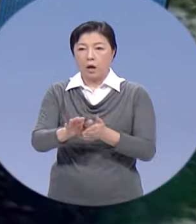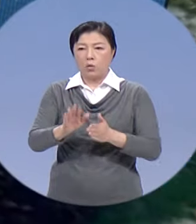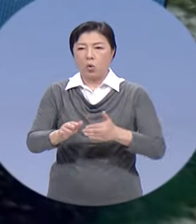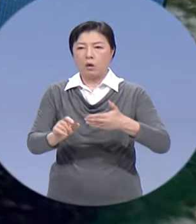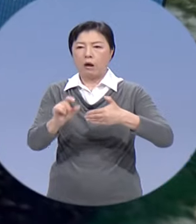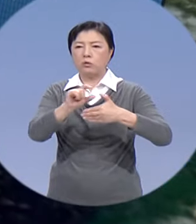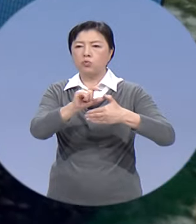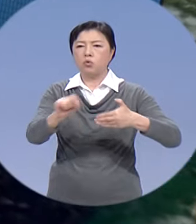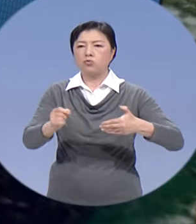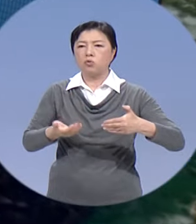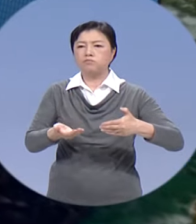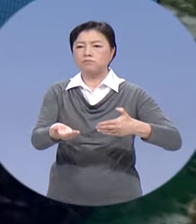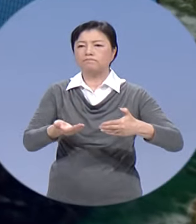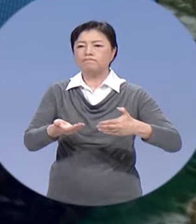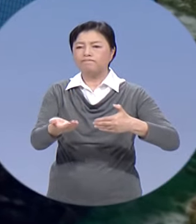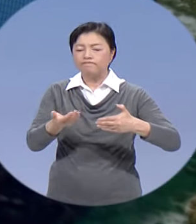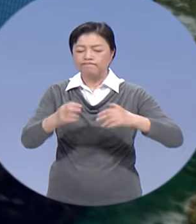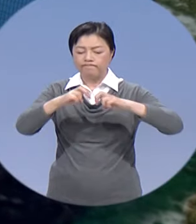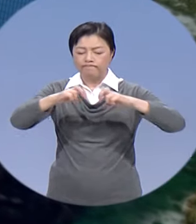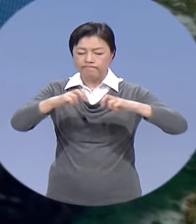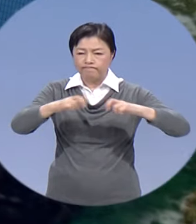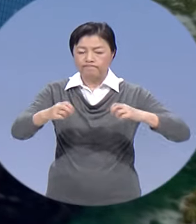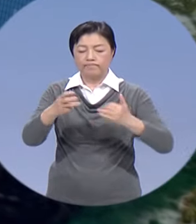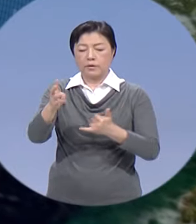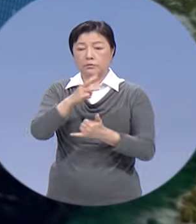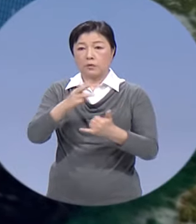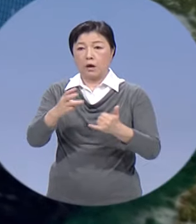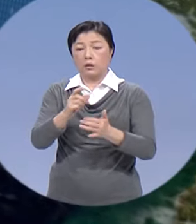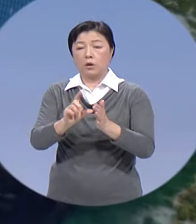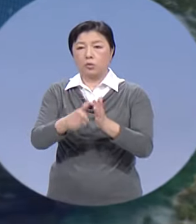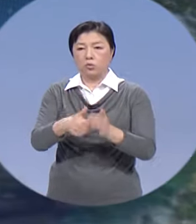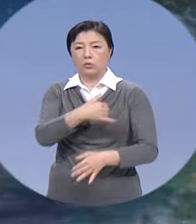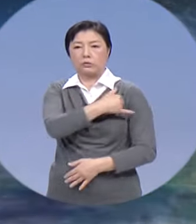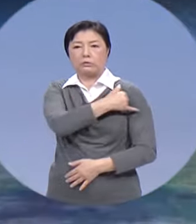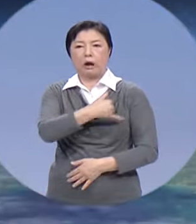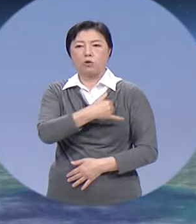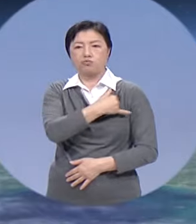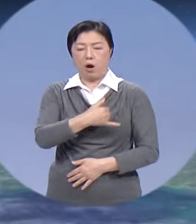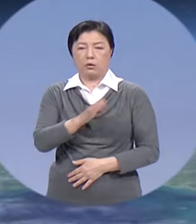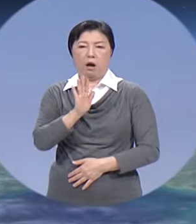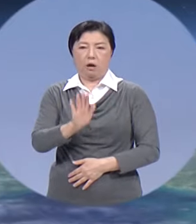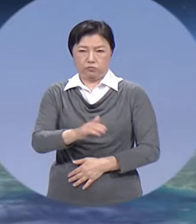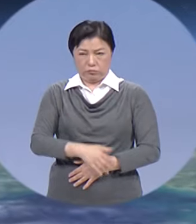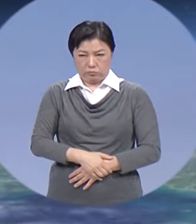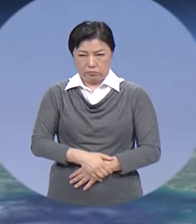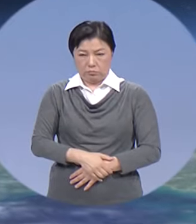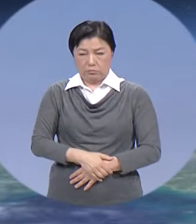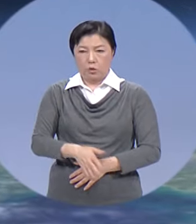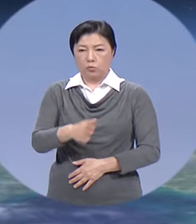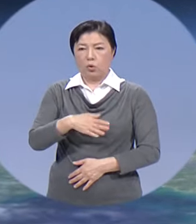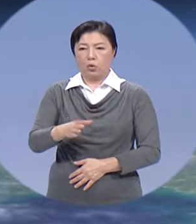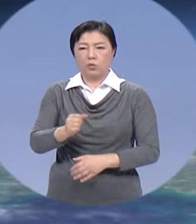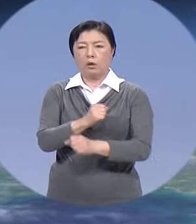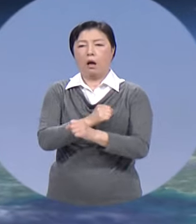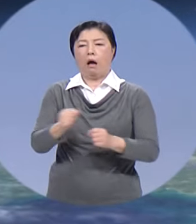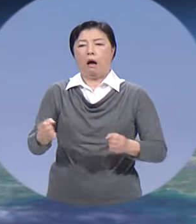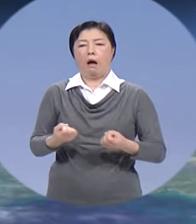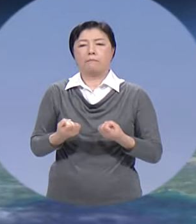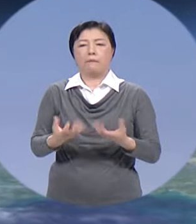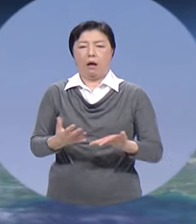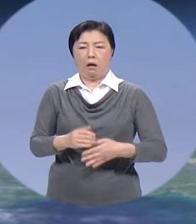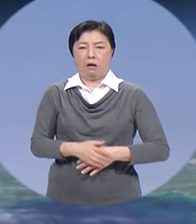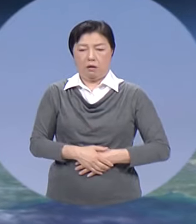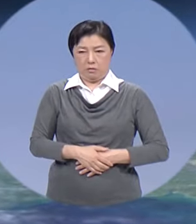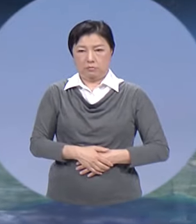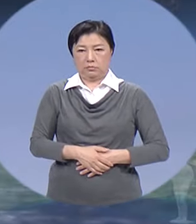登半島地震の分析など災害時にとても大きな役割を果たしているんですが、そういったことができなくなってしまいます